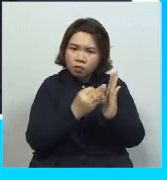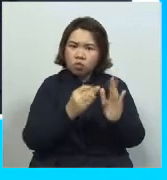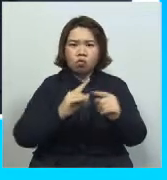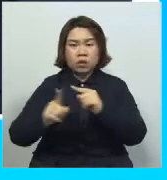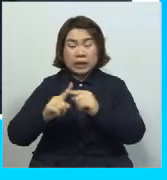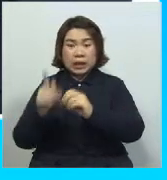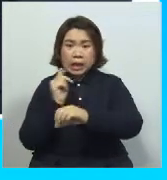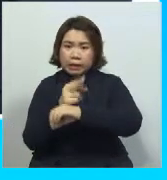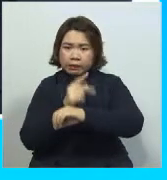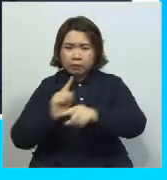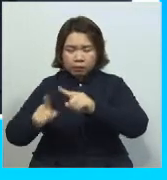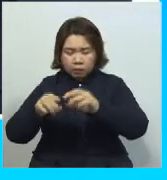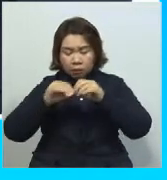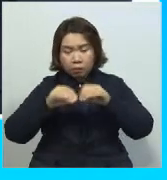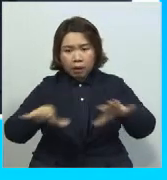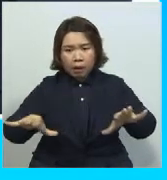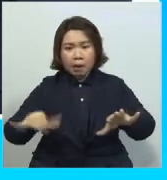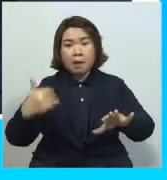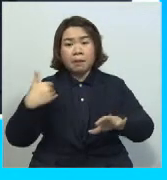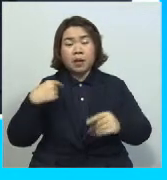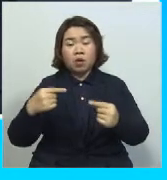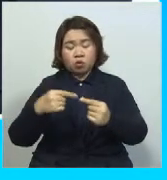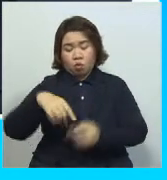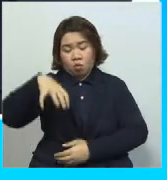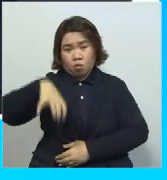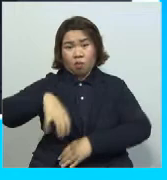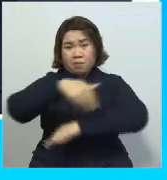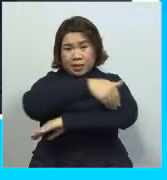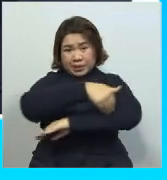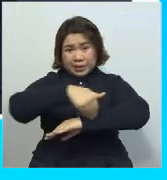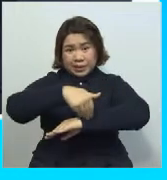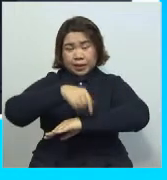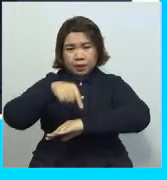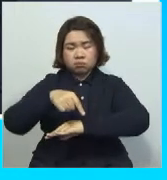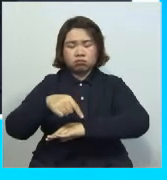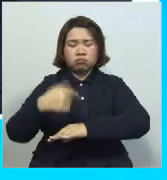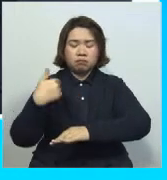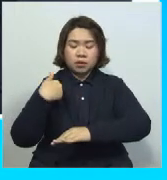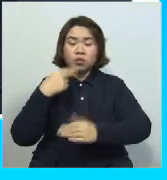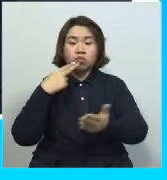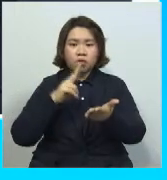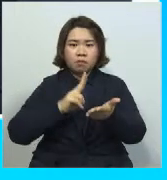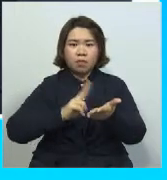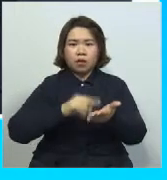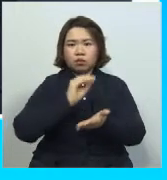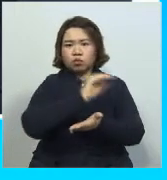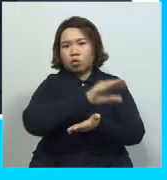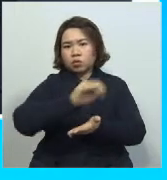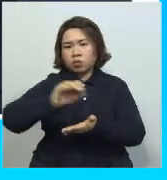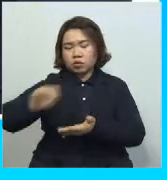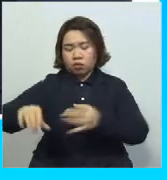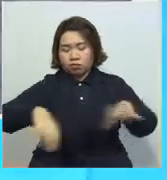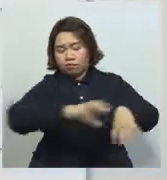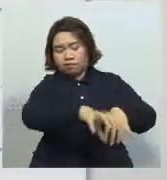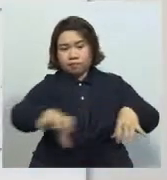ชียลนั่นน่ะก็คือเอาหนังสือที่ทางกรมบัญชีกลางได้ทำหนังสือแจ้งให้กับทางส่วนราชการต่